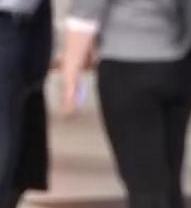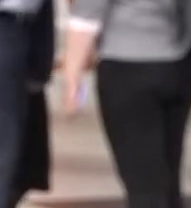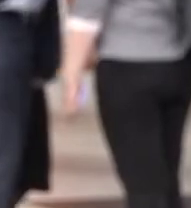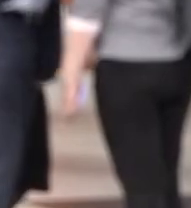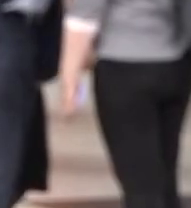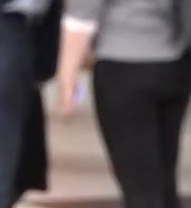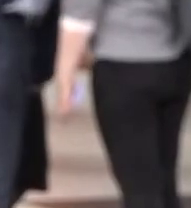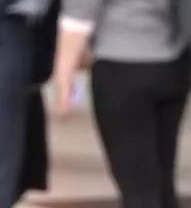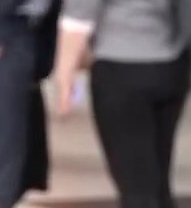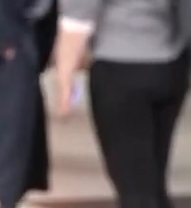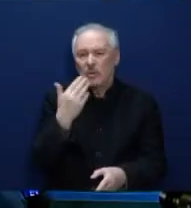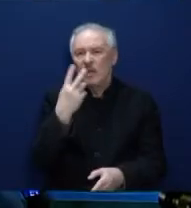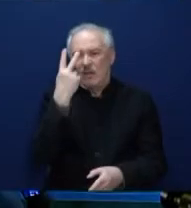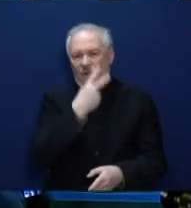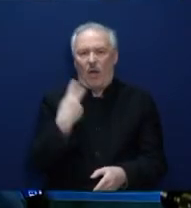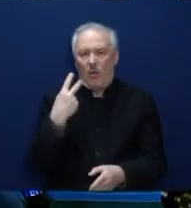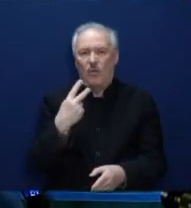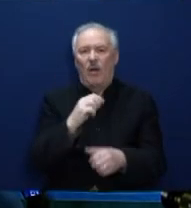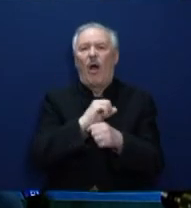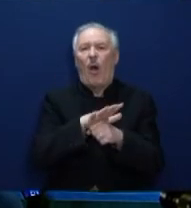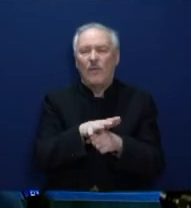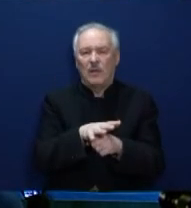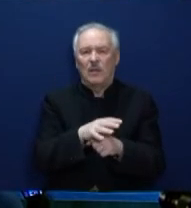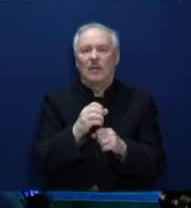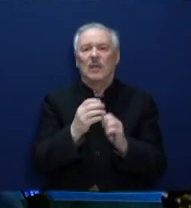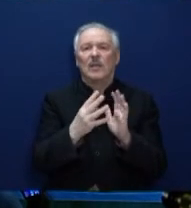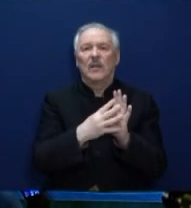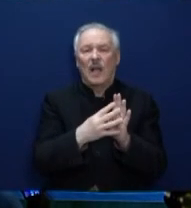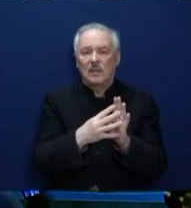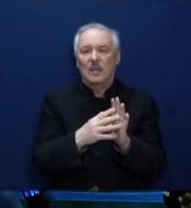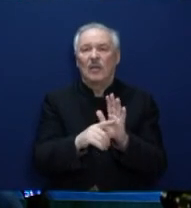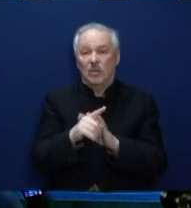акцент держать на всех сразу. Наталья Гончарова, телекомпания «Одинцова».